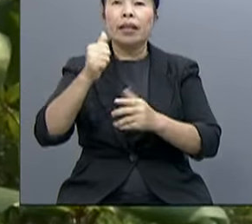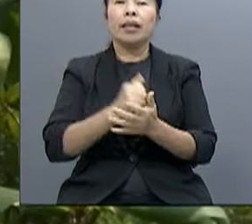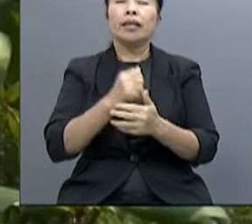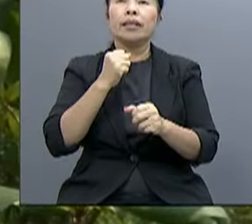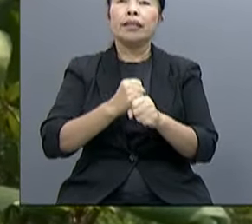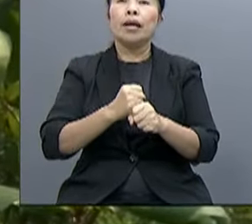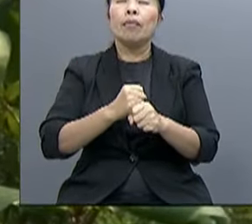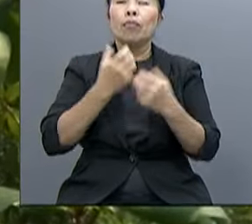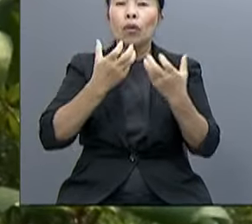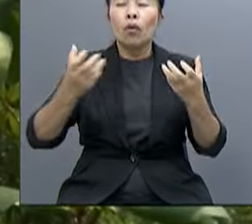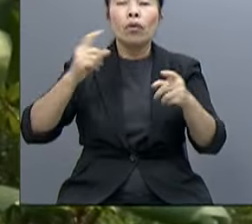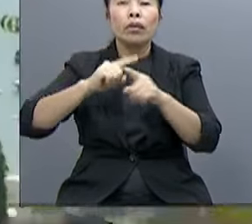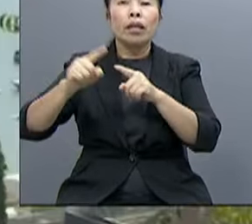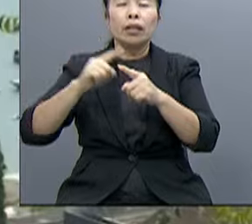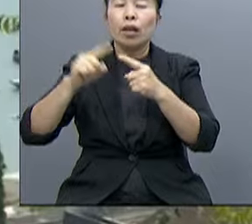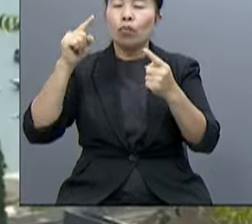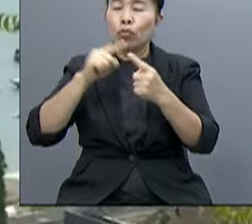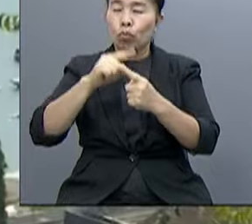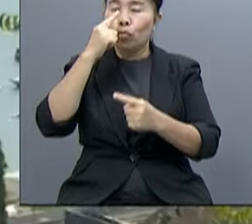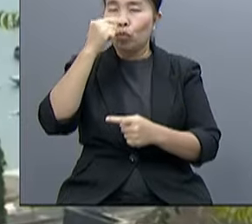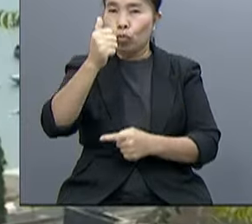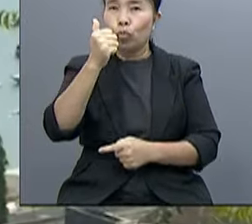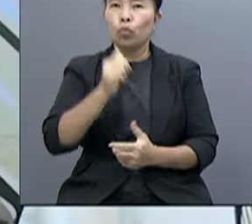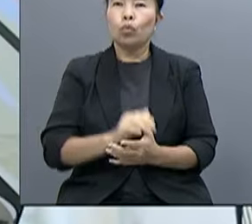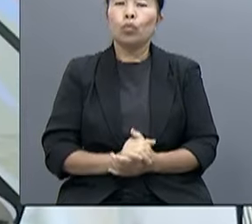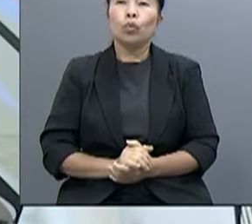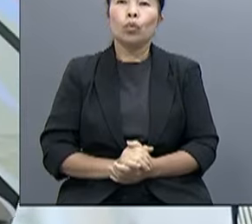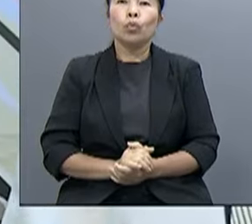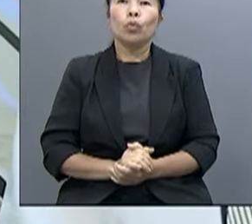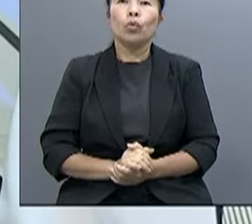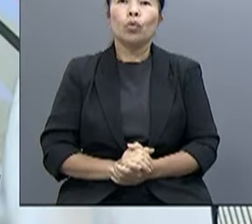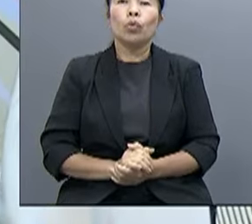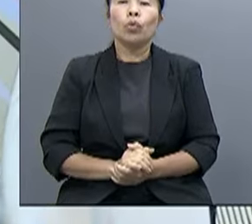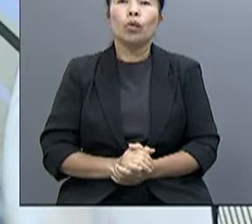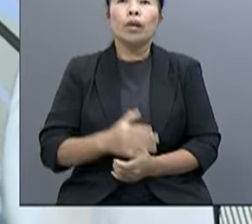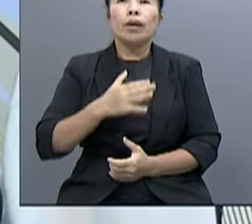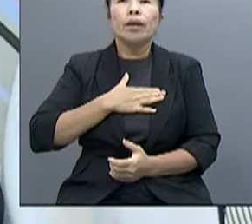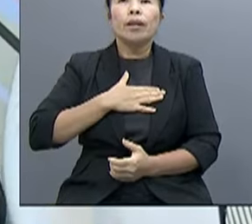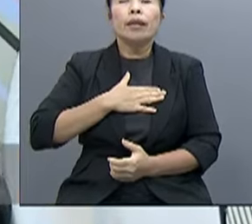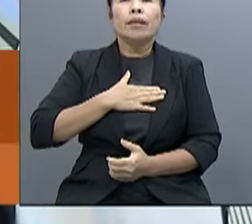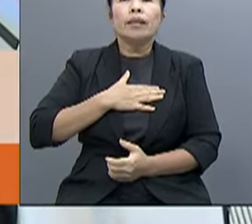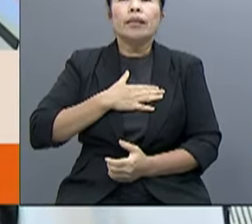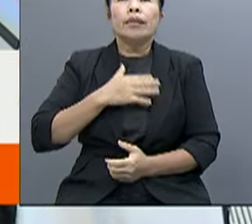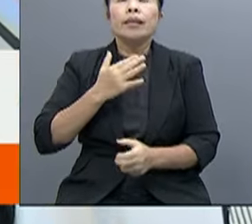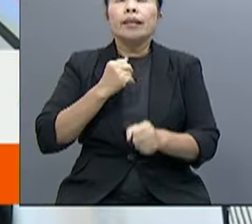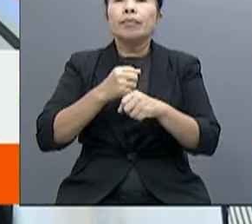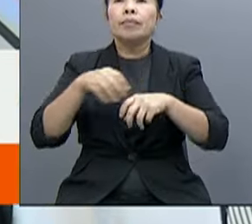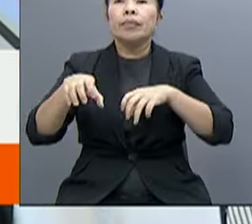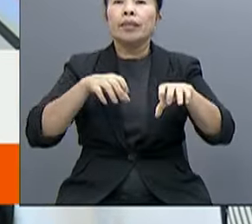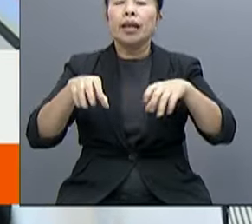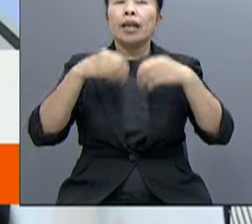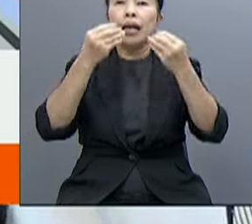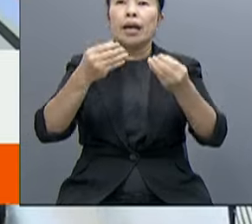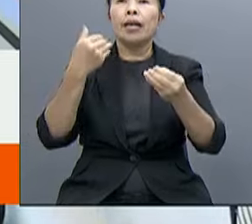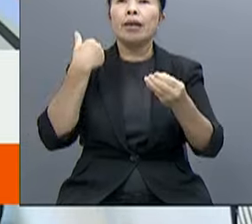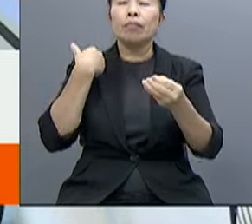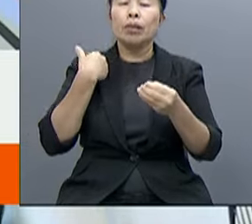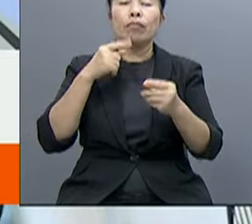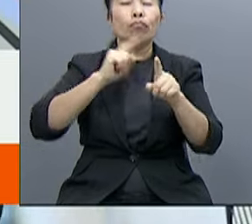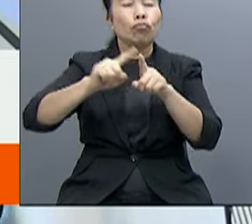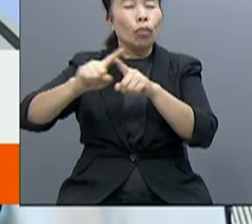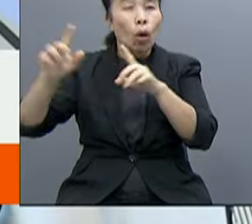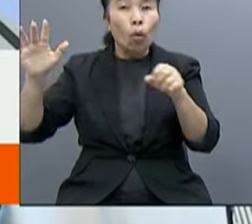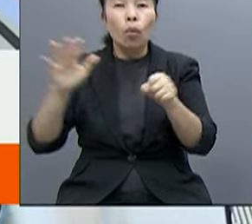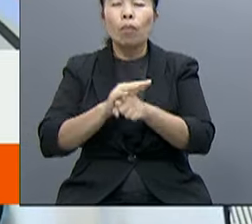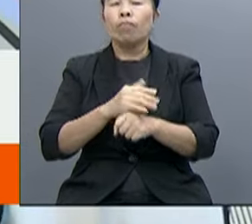ช้ทรัพยากรการท่องเที่ยวอย่างเหมาะสมค่ะ เพราะฉะนั้นการจัดให้มีงานทุกอย่างนี่นะผมม